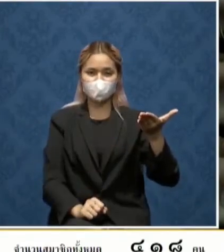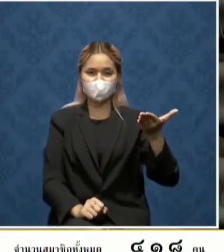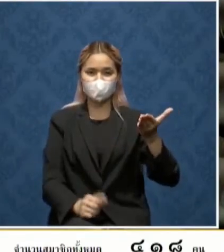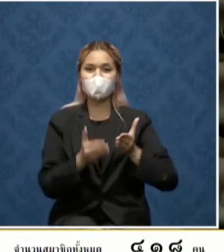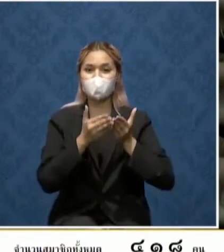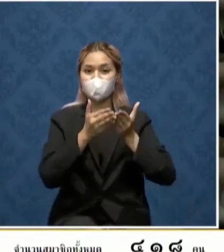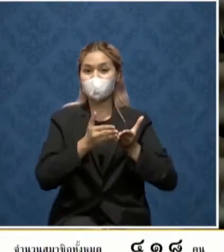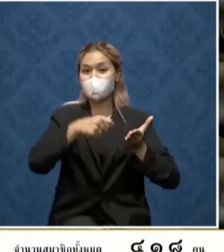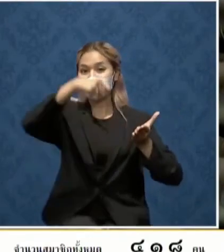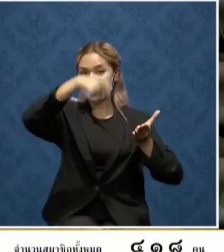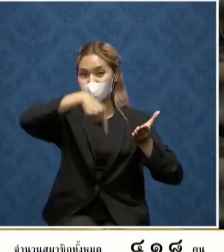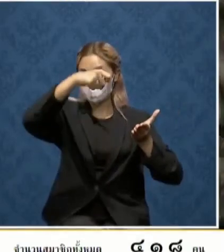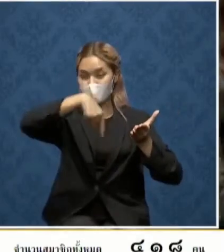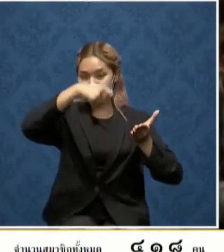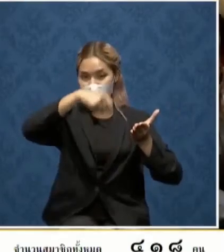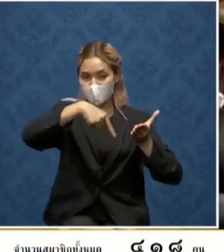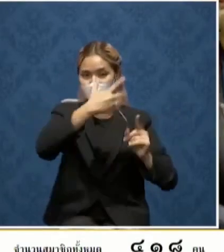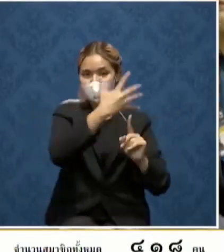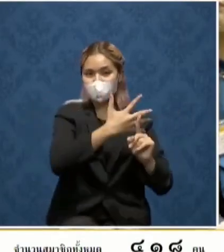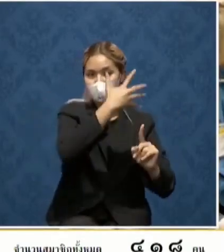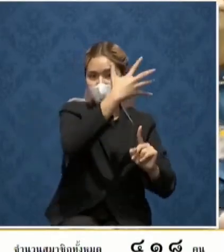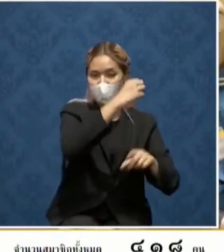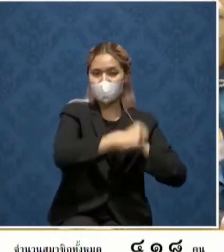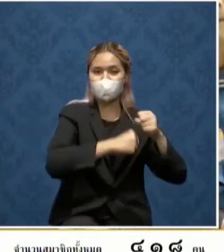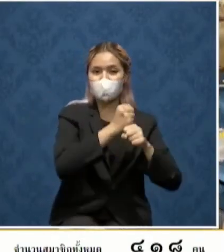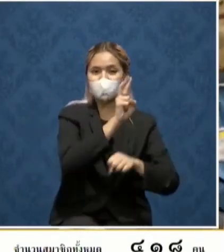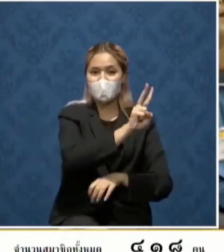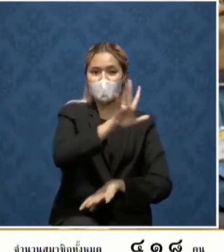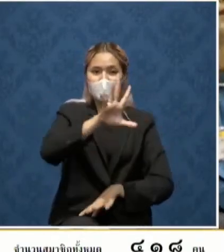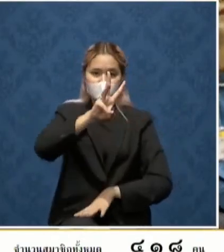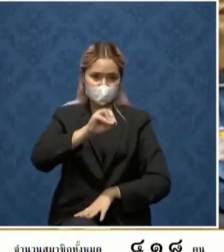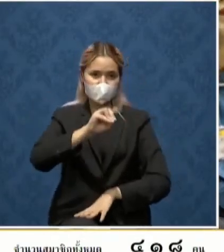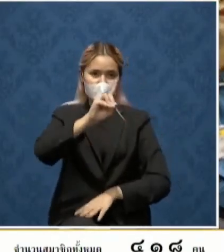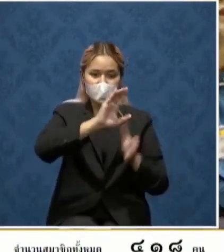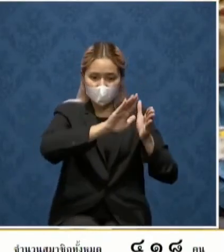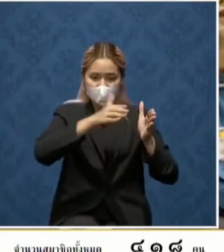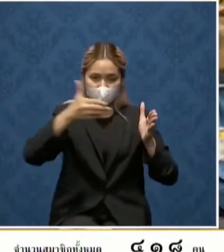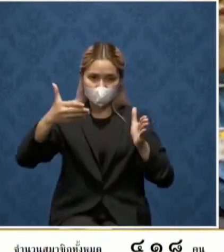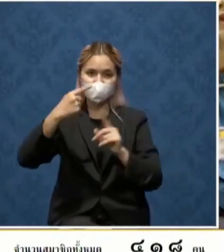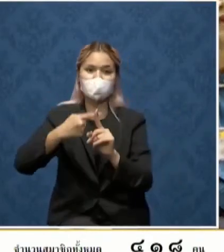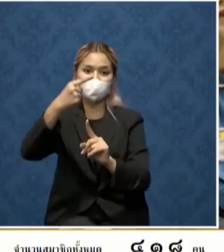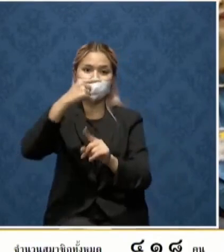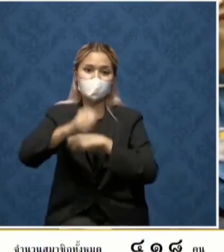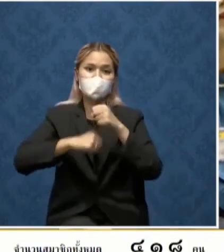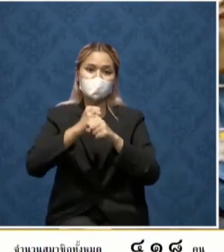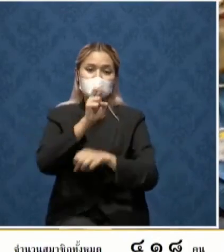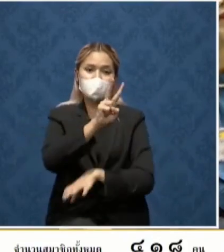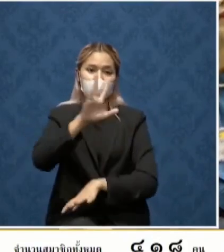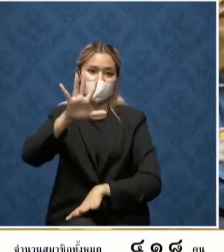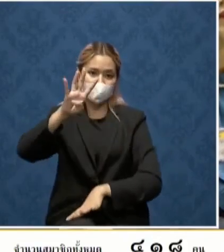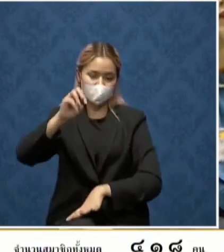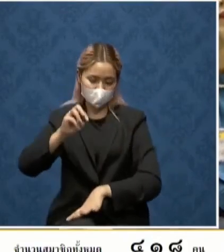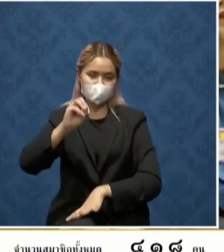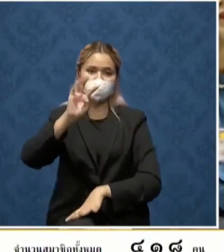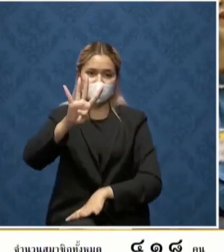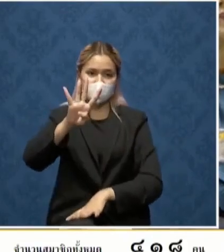อสุขโไทย ทส้มในช่งเดอนพฤษภาคมป 261จนถึบกราคมปี 264รว